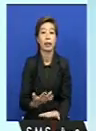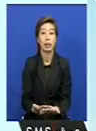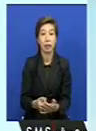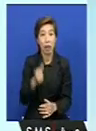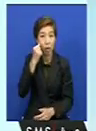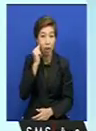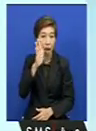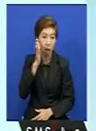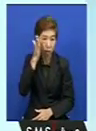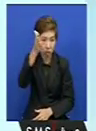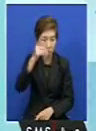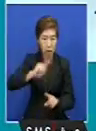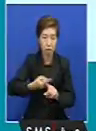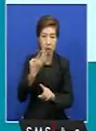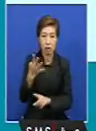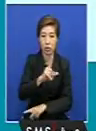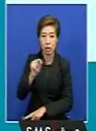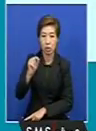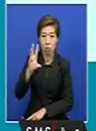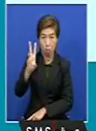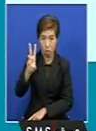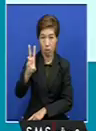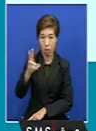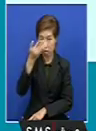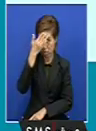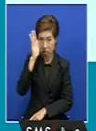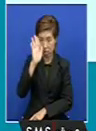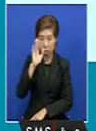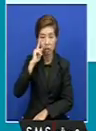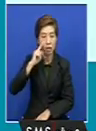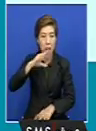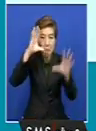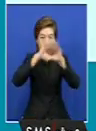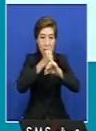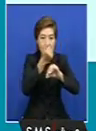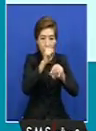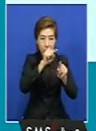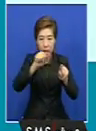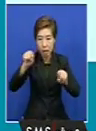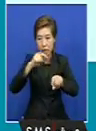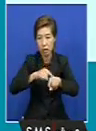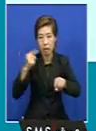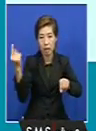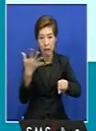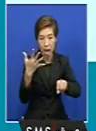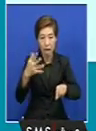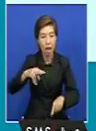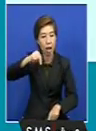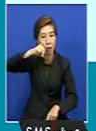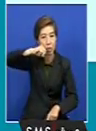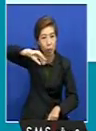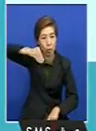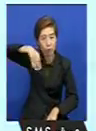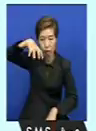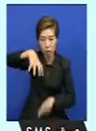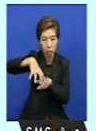ก5วันนะครับ26เมษายนเน้นย้ำครับตั้งแต่5 ทุ่มจนถึงตี5การประปานครหลว